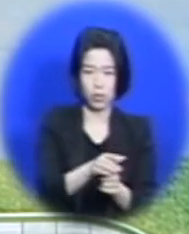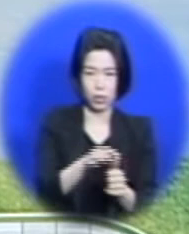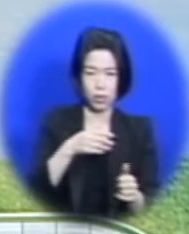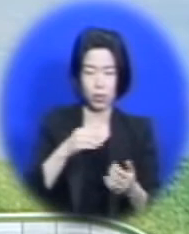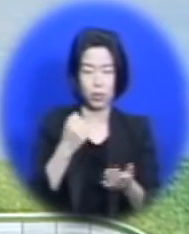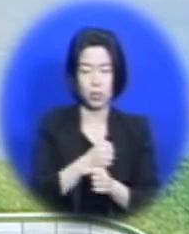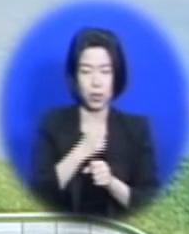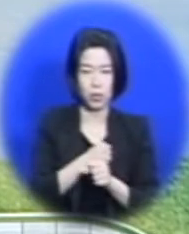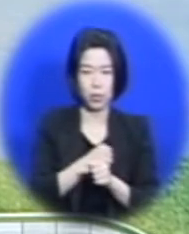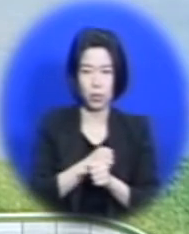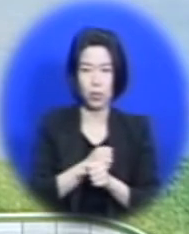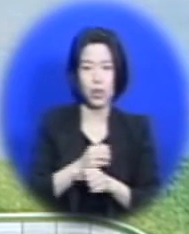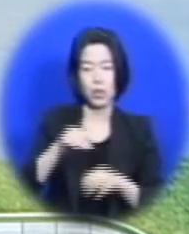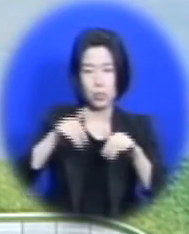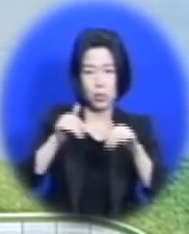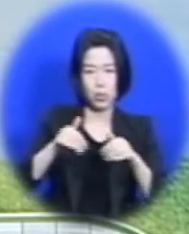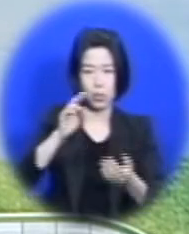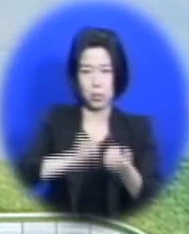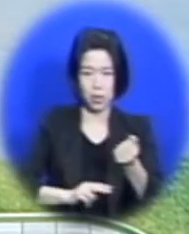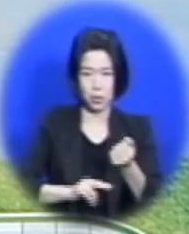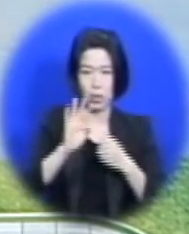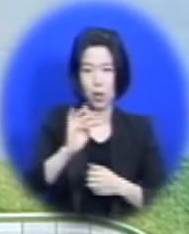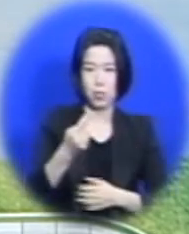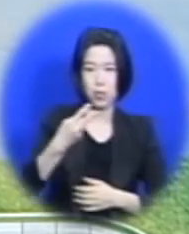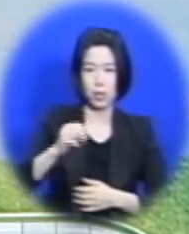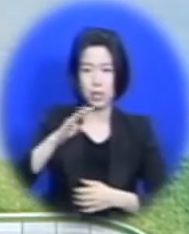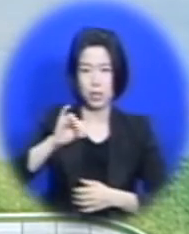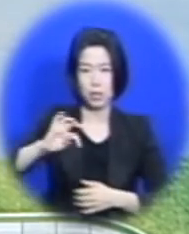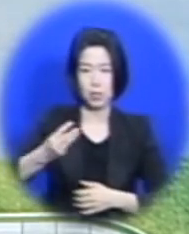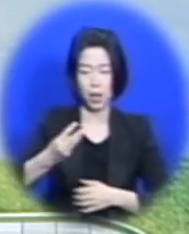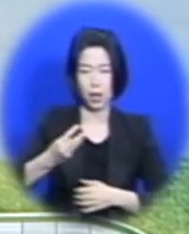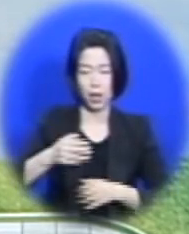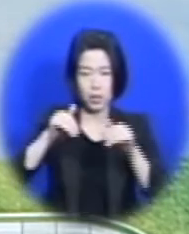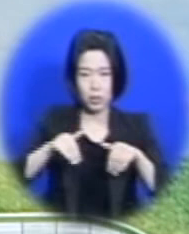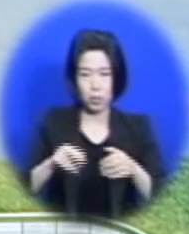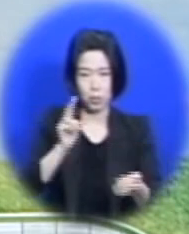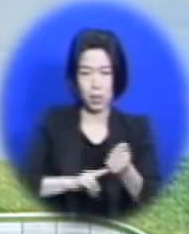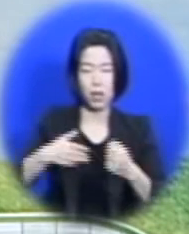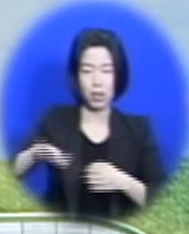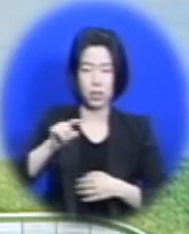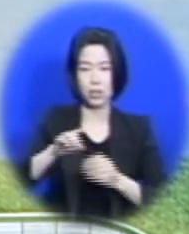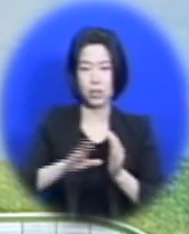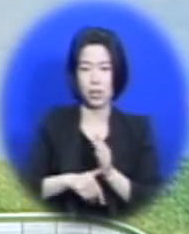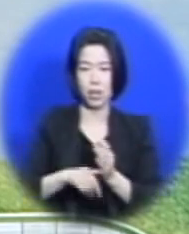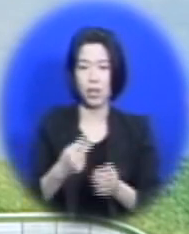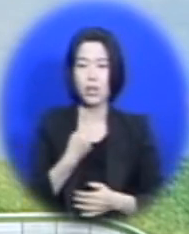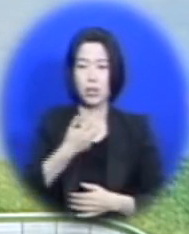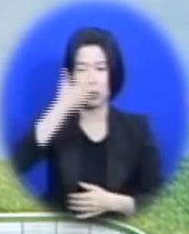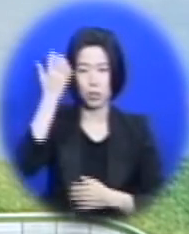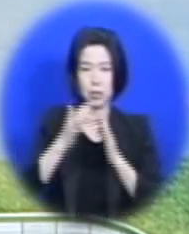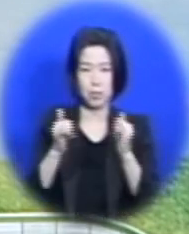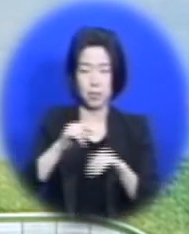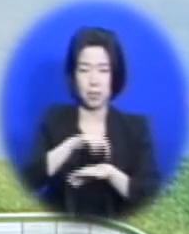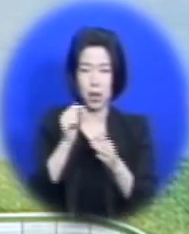팔았습니다. 보디발의 집의 종으로 노예로 팔려갔습니다. 그때 요셉의 마음에